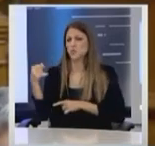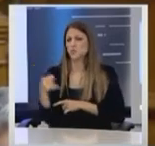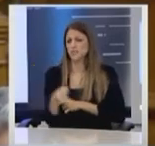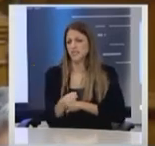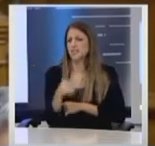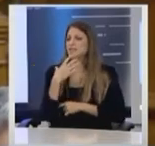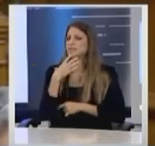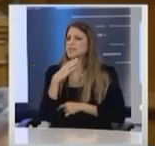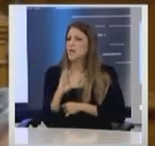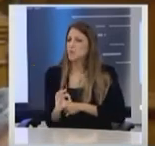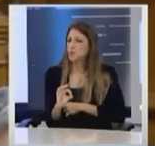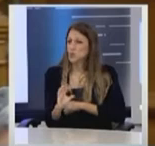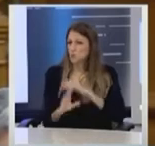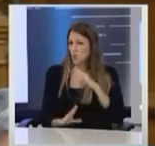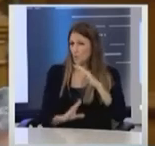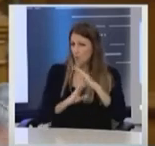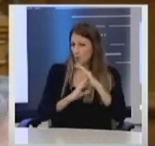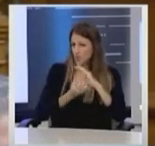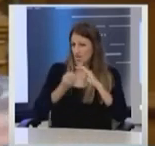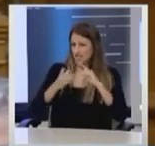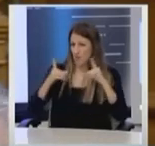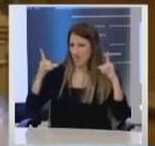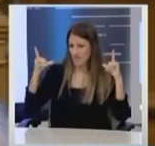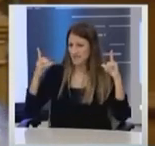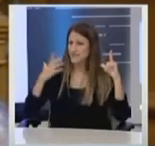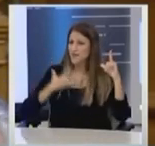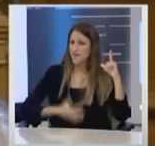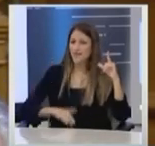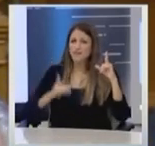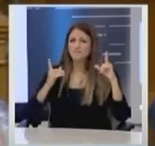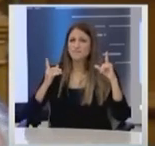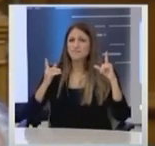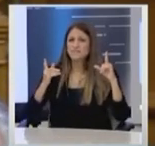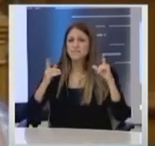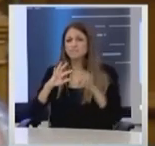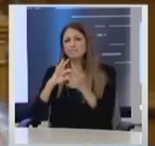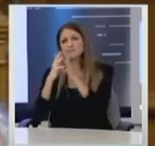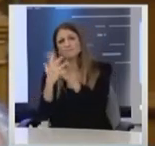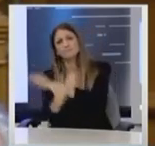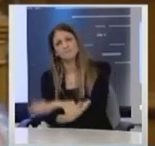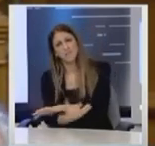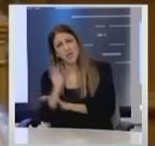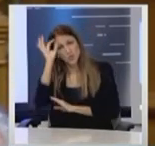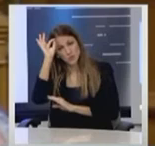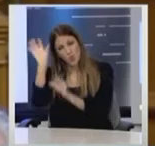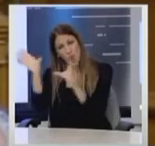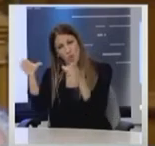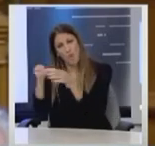που οδήγησαν τον αρχηγό της αξιωματικής αντιπολίτευσης σε μια πολιτική κυβίστηση για τη διατήρηση της συνοχής εντός του κόμματός